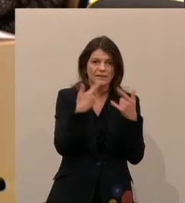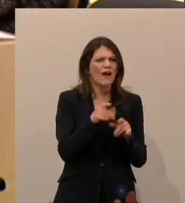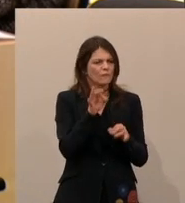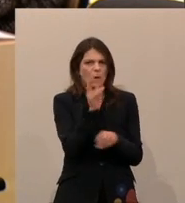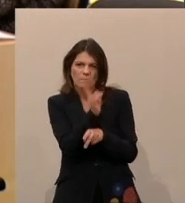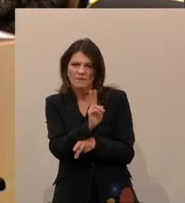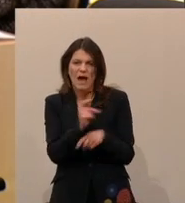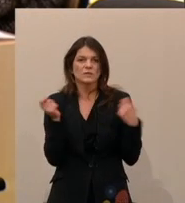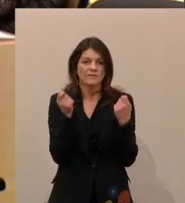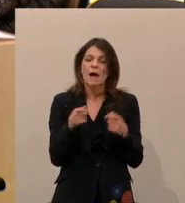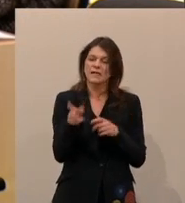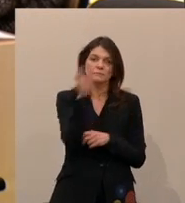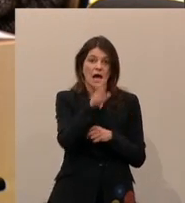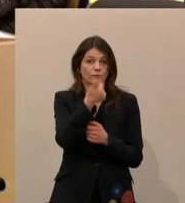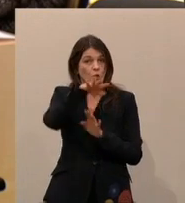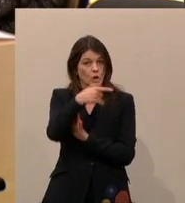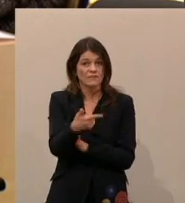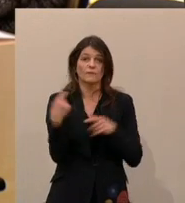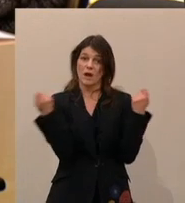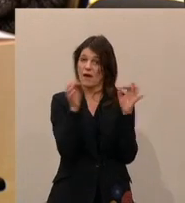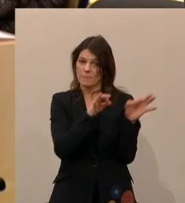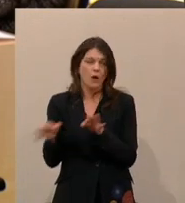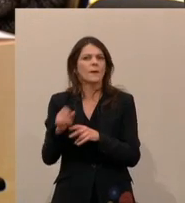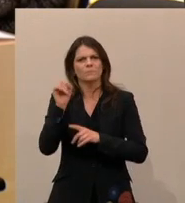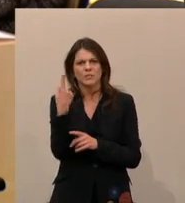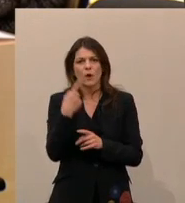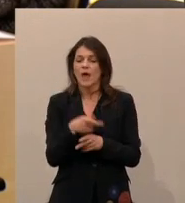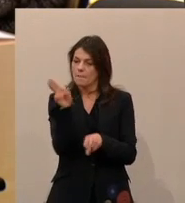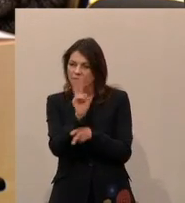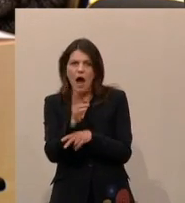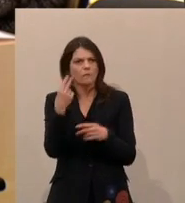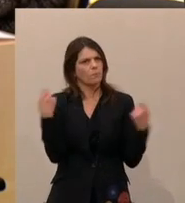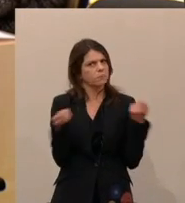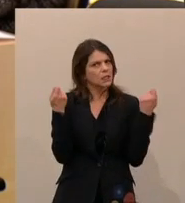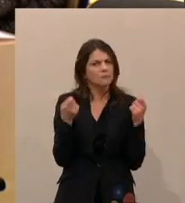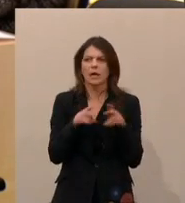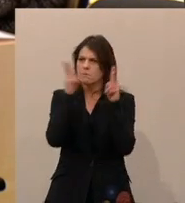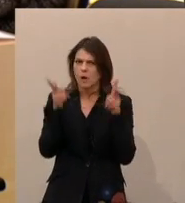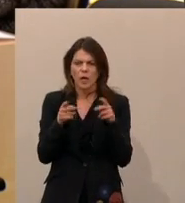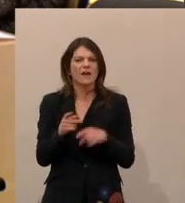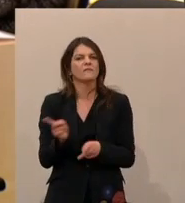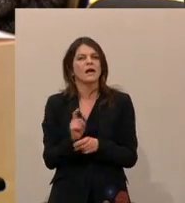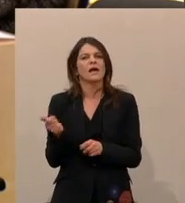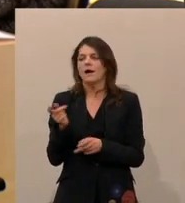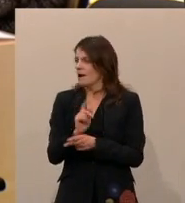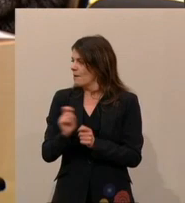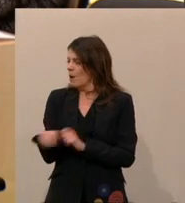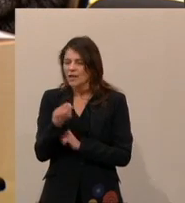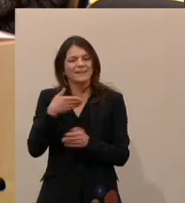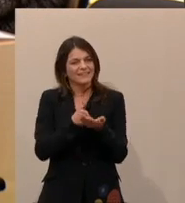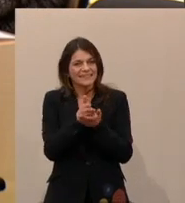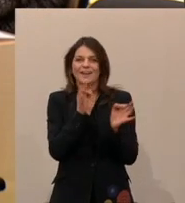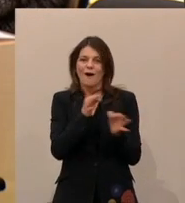gehören, regelt § 129 der Gewerbeordnung, insbesondere Bewachung von Betrieben, Gebäuden, Portierdienste, Ordner